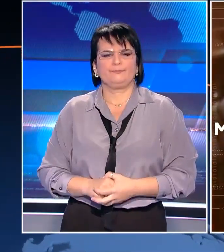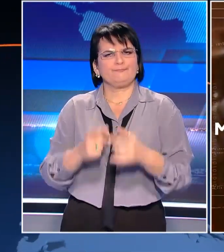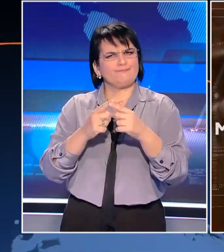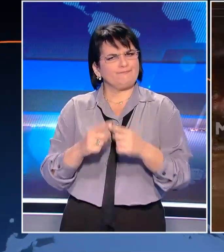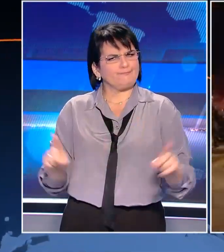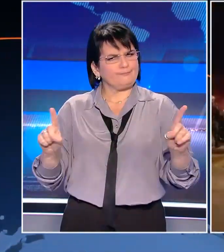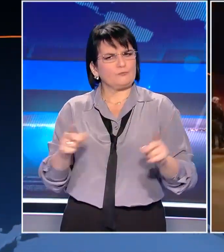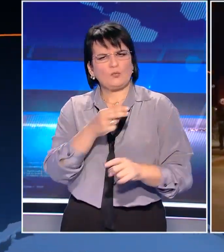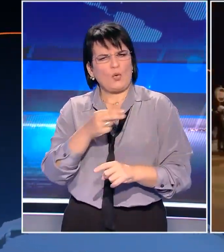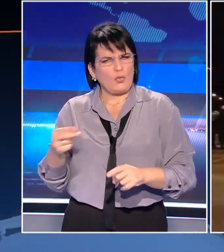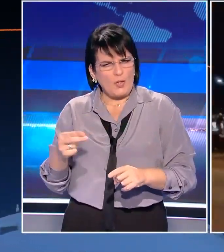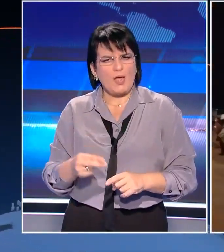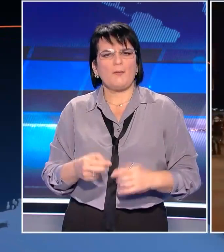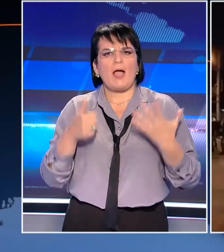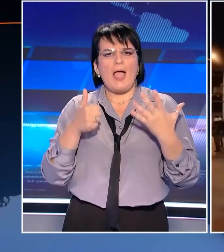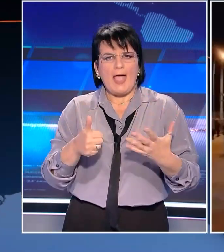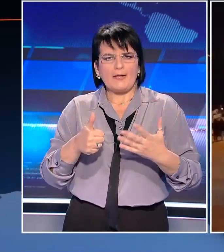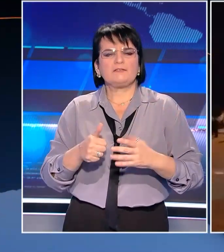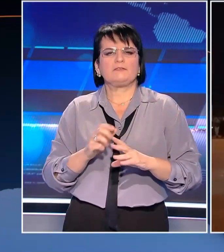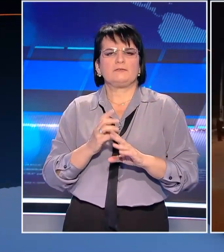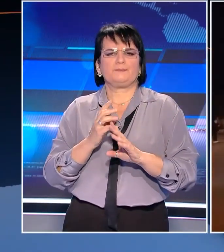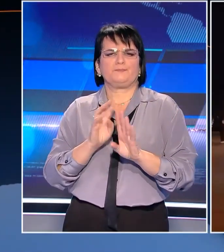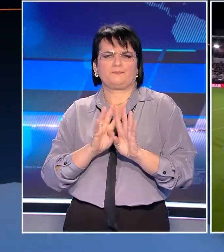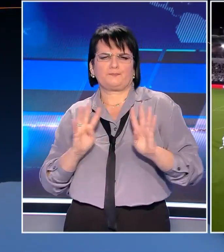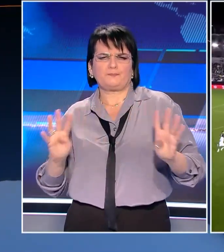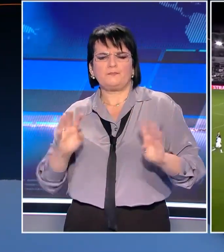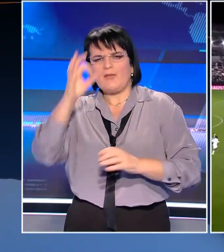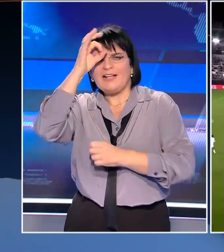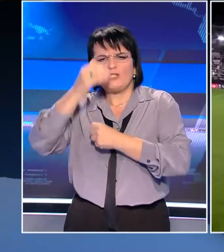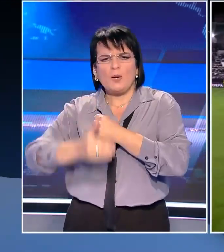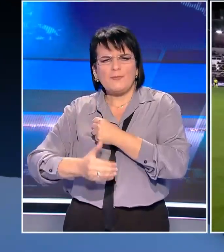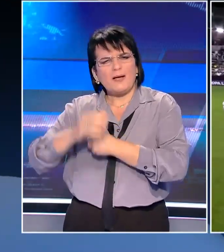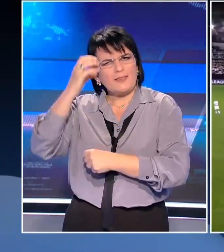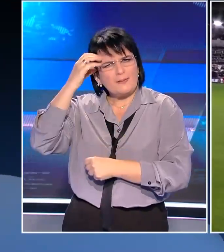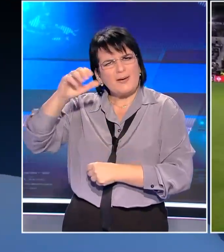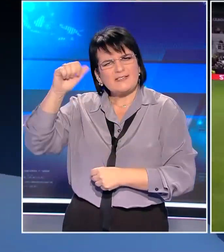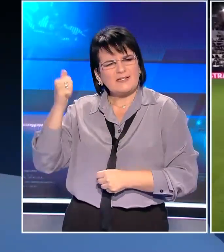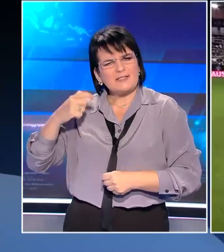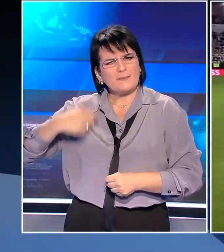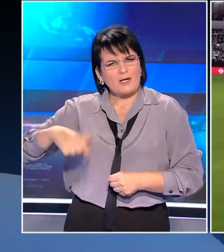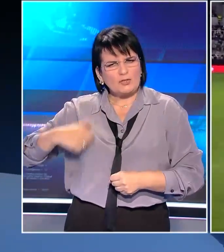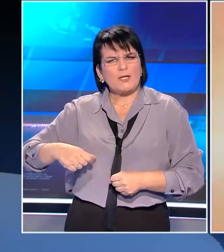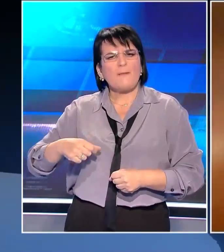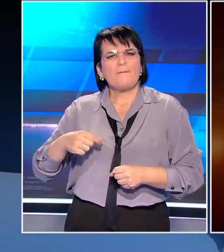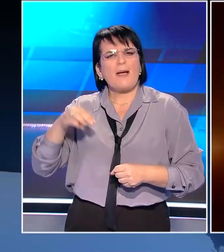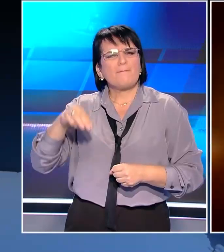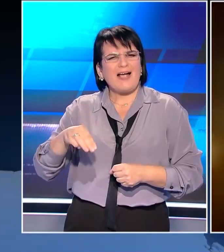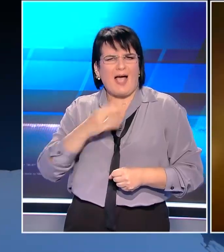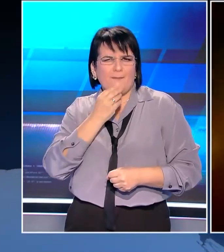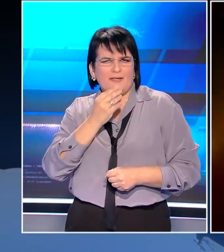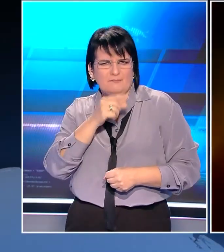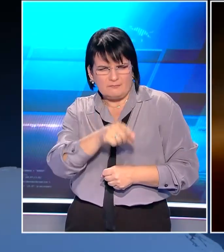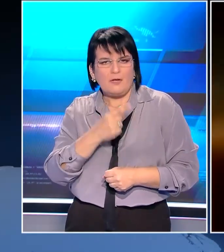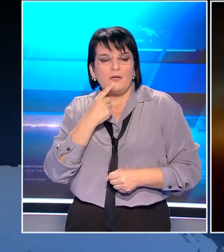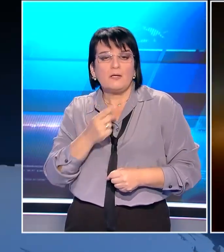Την ίδια ώρα αίσθηση προκαλεί το γεγονός ότι 6 δημιουργίες των ΜΑΤ αρνήθηκαν αρχικά να πάνε στο χθεσινό αγώνα του Παναθηναϊκού με τη Μακάμπη, αναφέροντας ότι θα